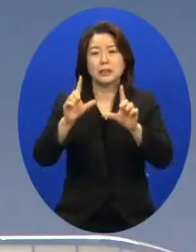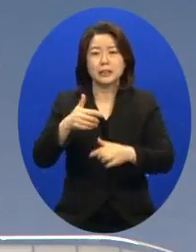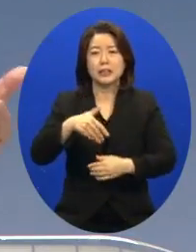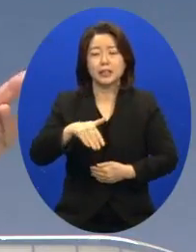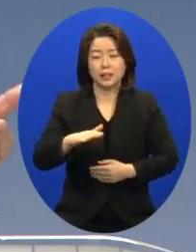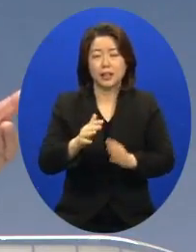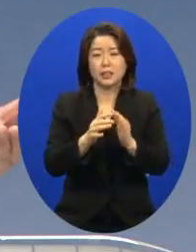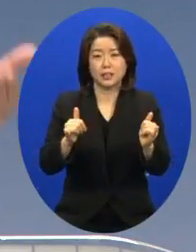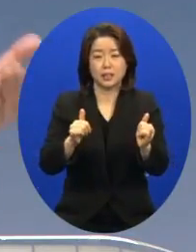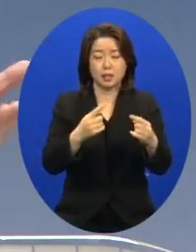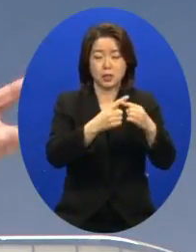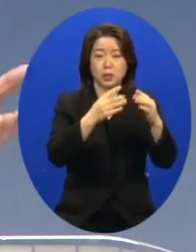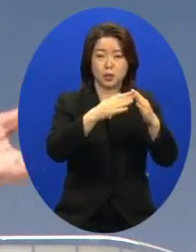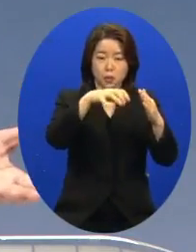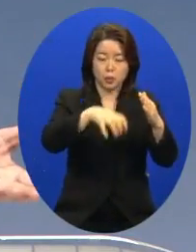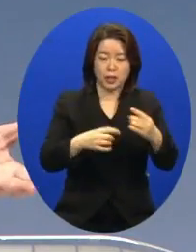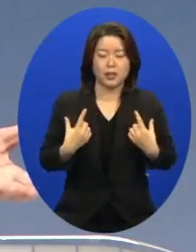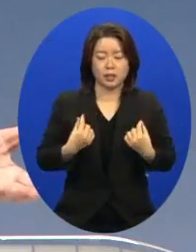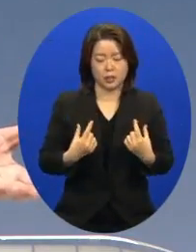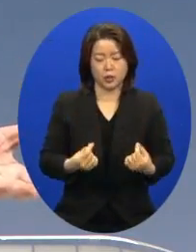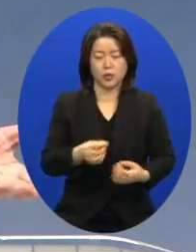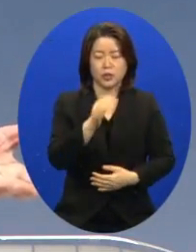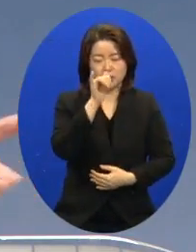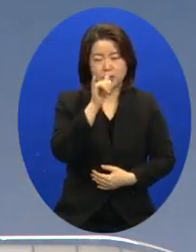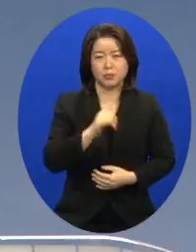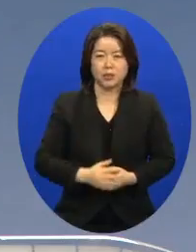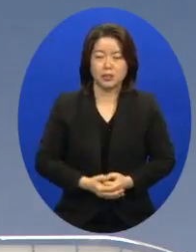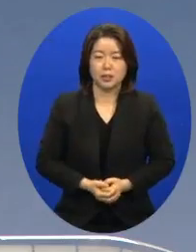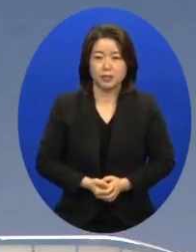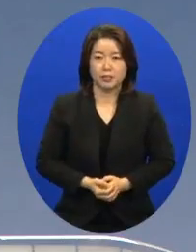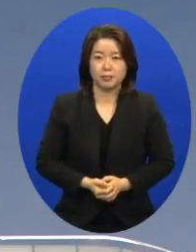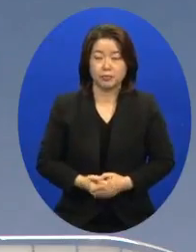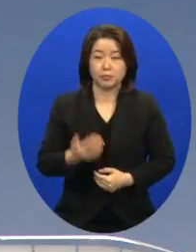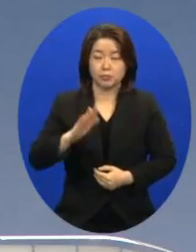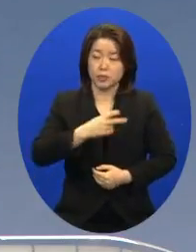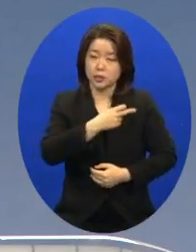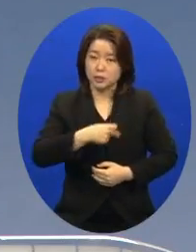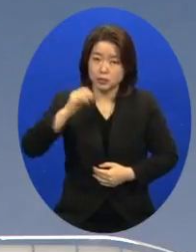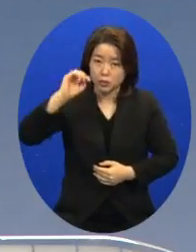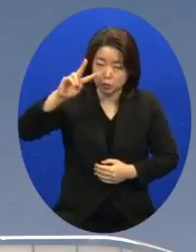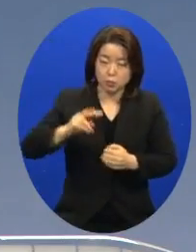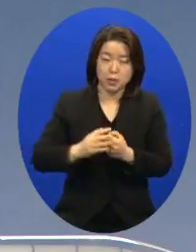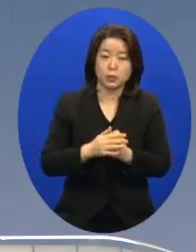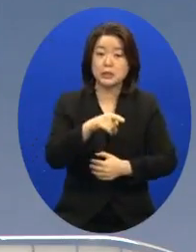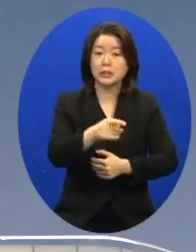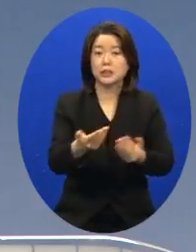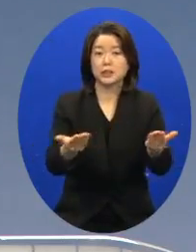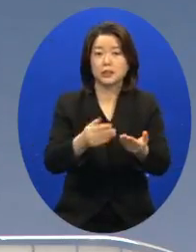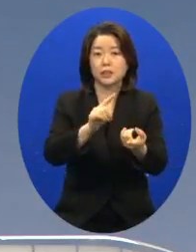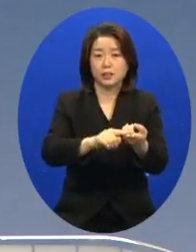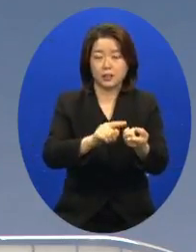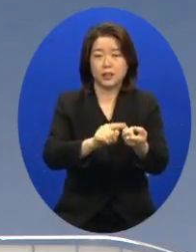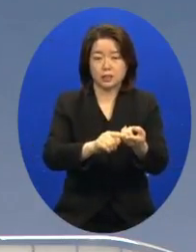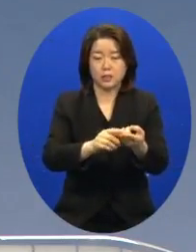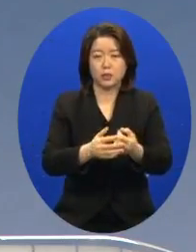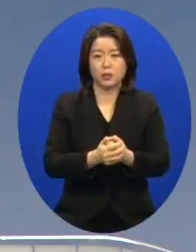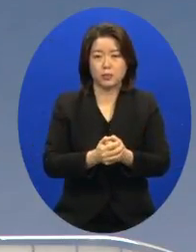이들이 교회 안에 여전히 있습니다 근데 사도 바울은 이 일에 대하여